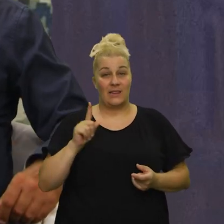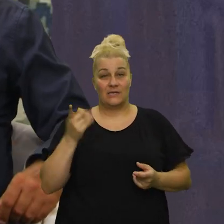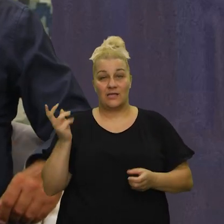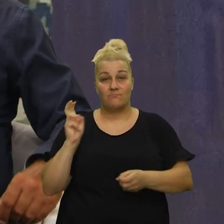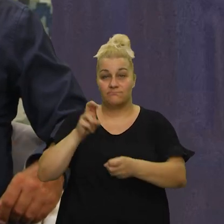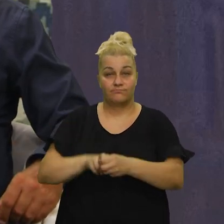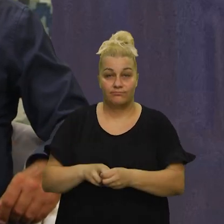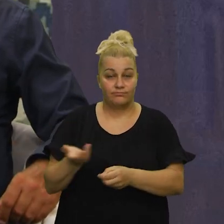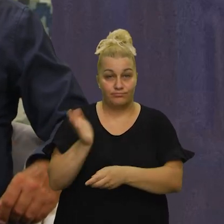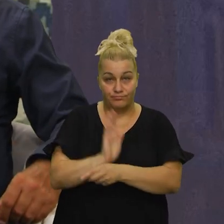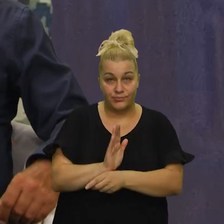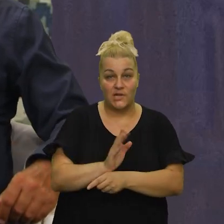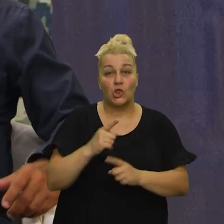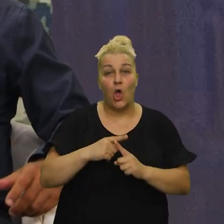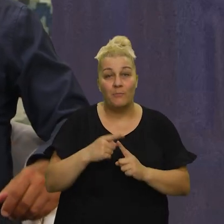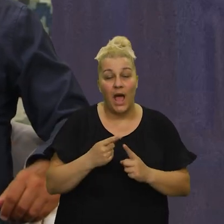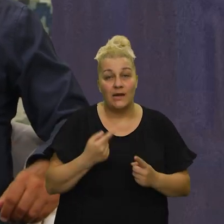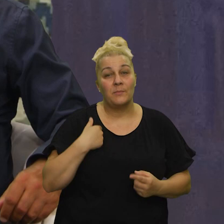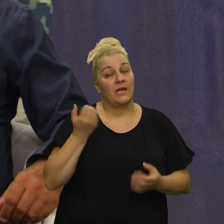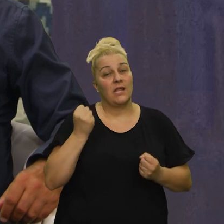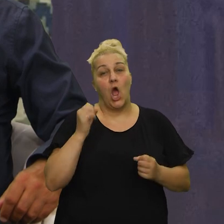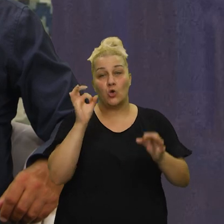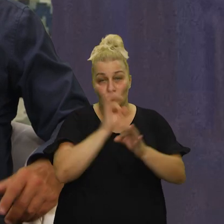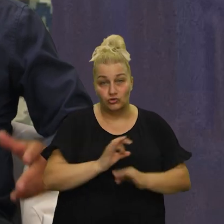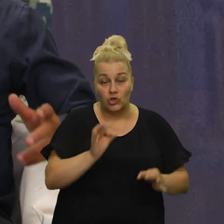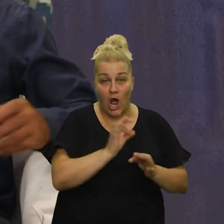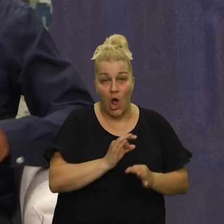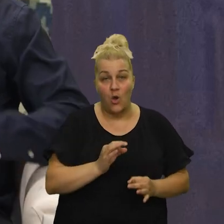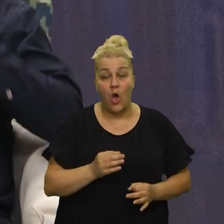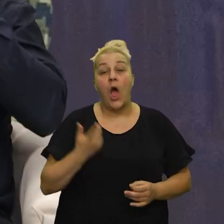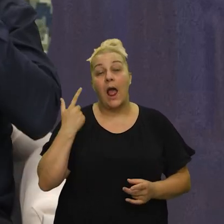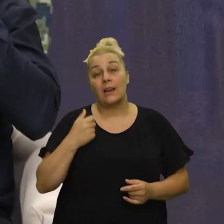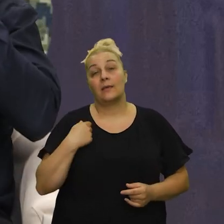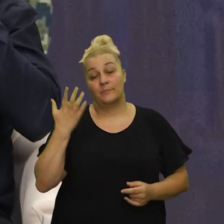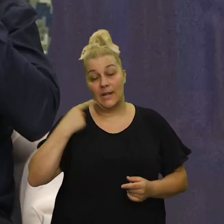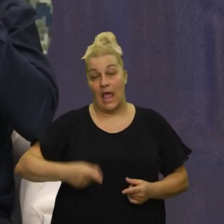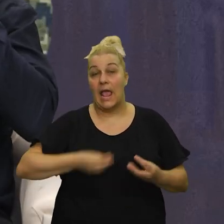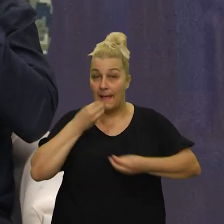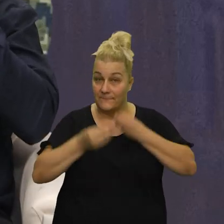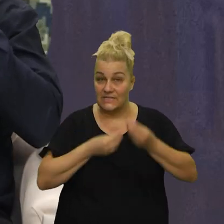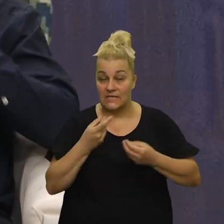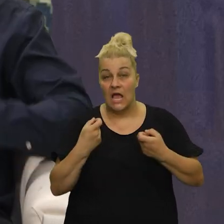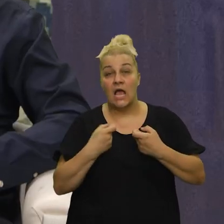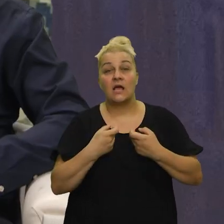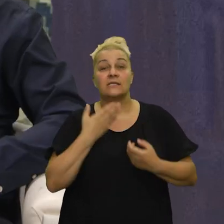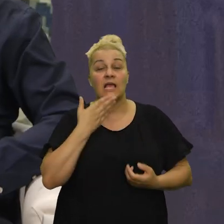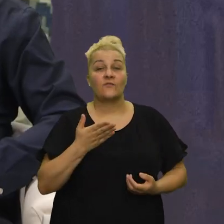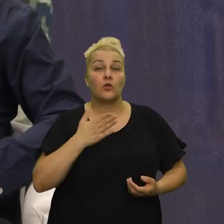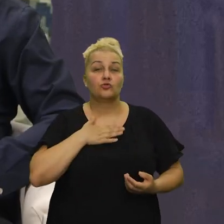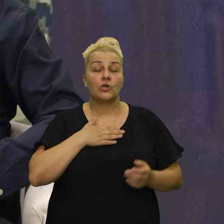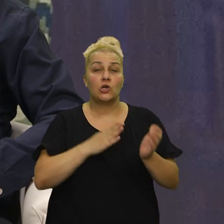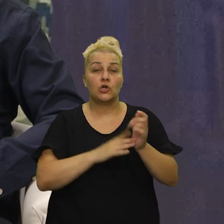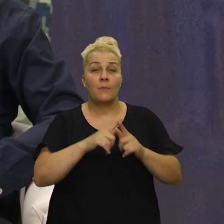malenkost nije mogla na Topanu, što mi je iznimno žao, no emisiju smo odradili, zahvaljujući našem i Mariju